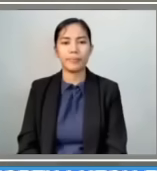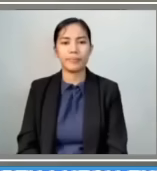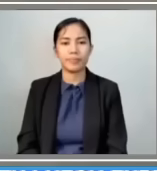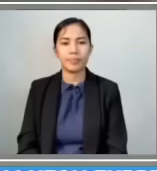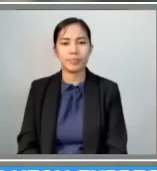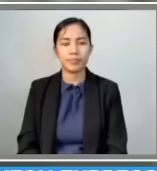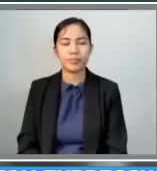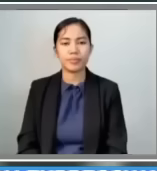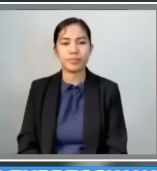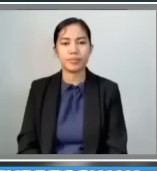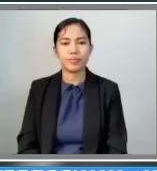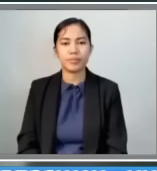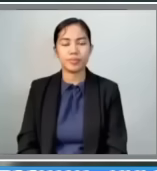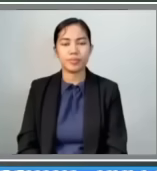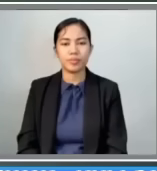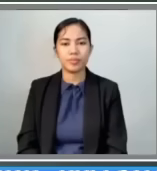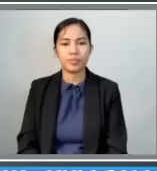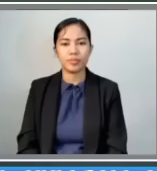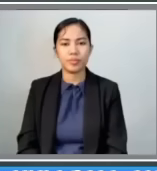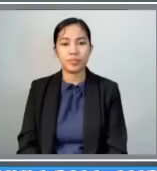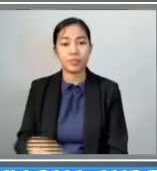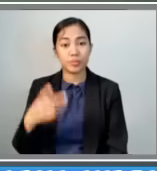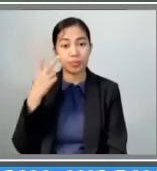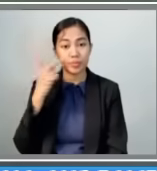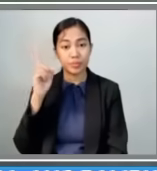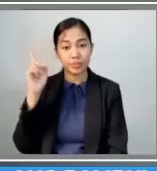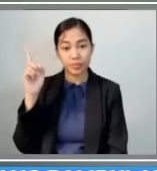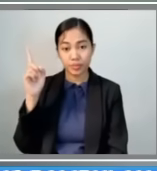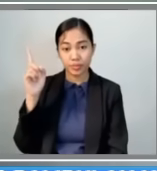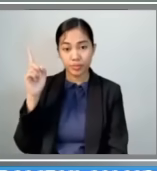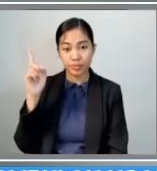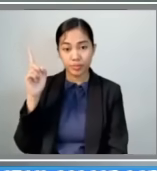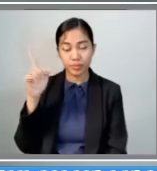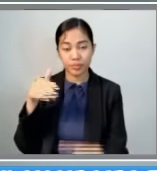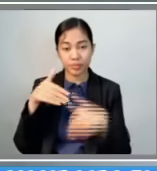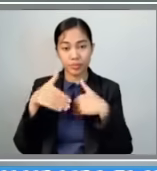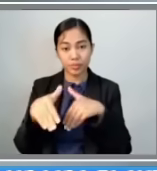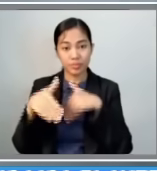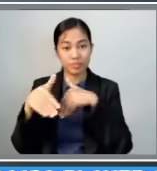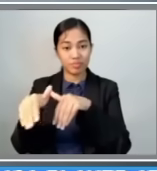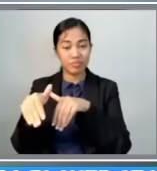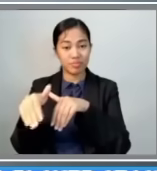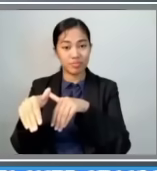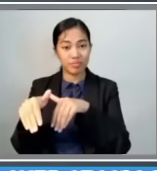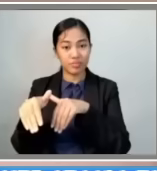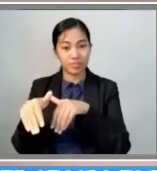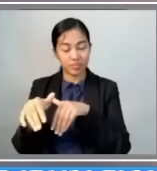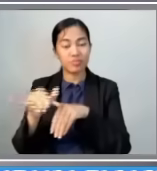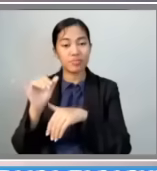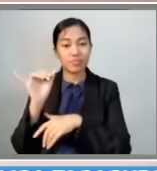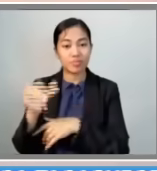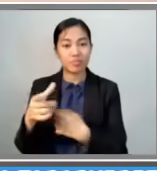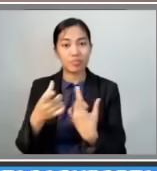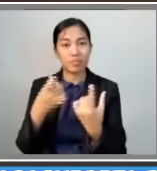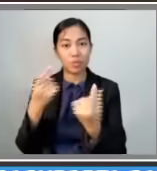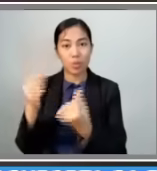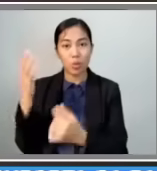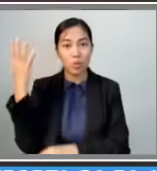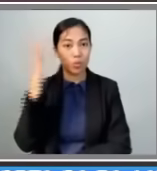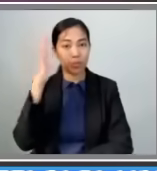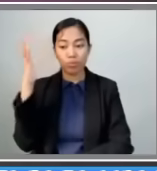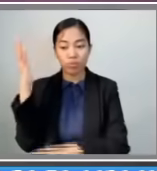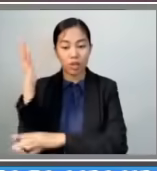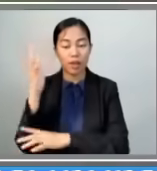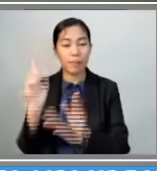Ang mistulang posisyon na ito ng mga kabayo sa Quezon, operasyon na pala ng mga illegal logger sa probinsya. Kita ang literal